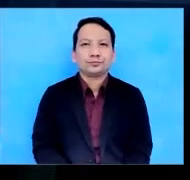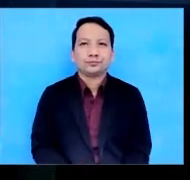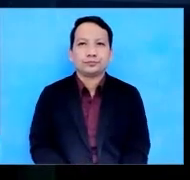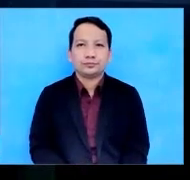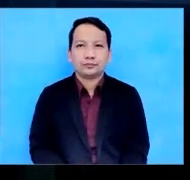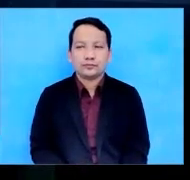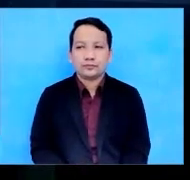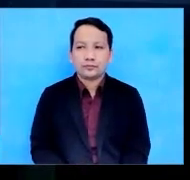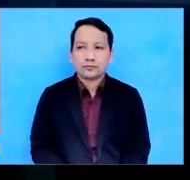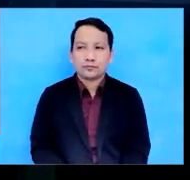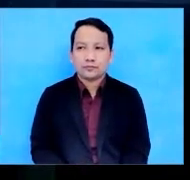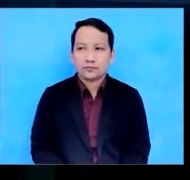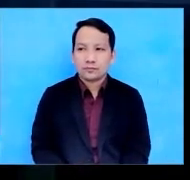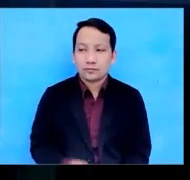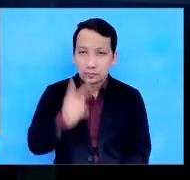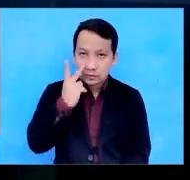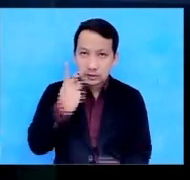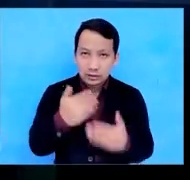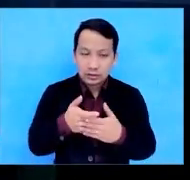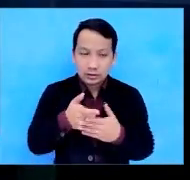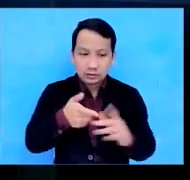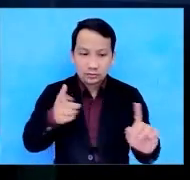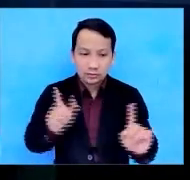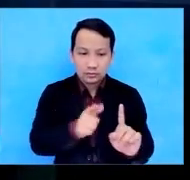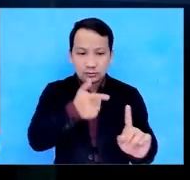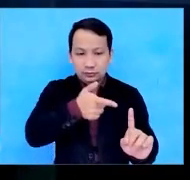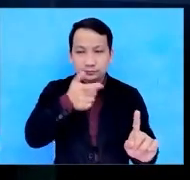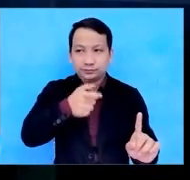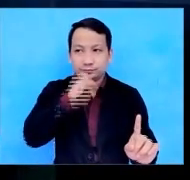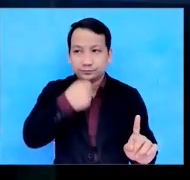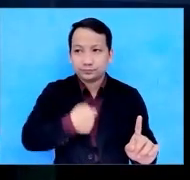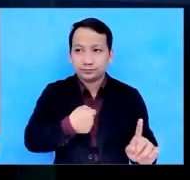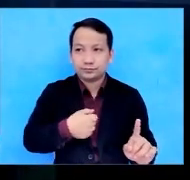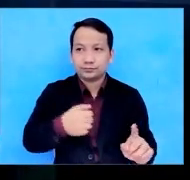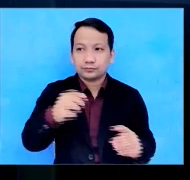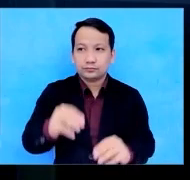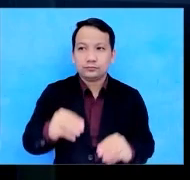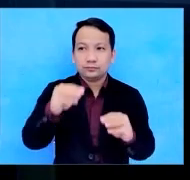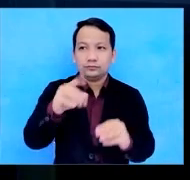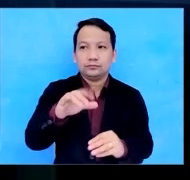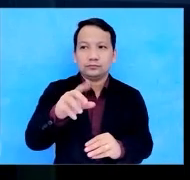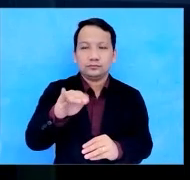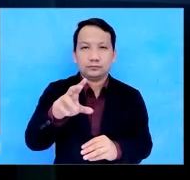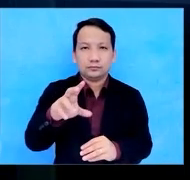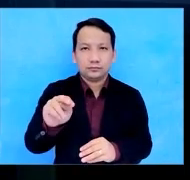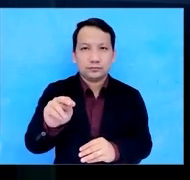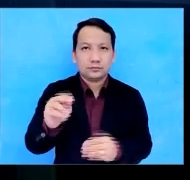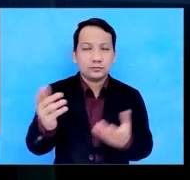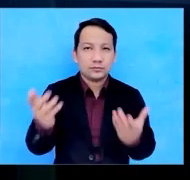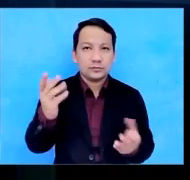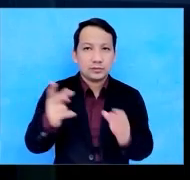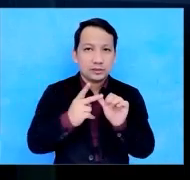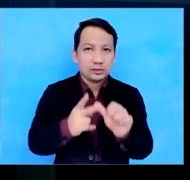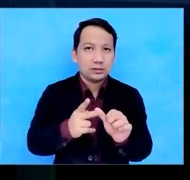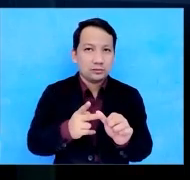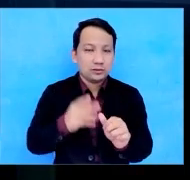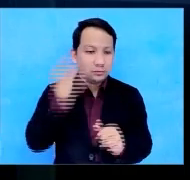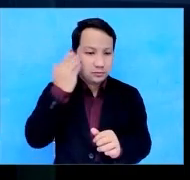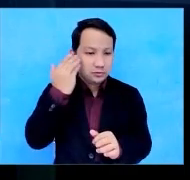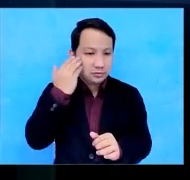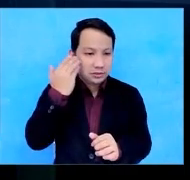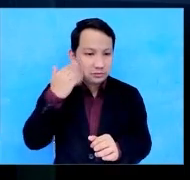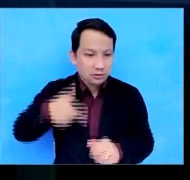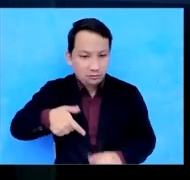Tinapon sa CCTV ang malapitang pamamaril sa isang senior citizen sa Malabon. Ang gunman nahunan pang nagpapanggap na hirap sa